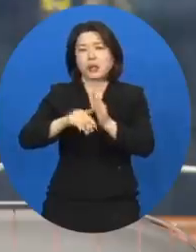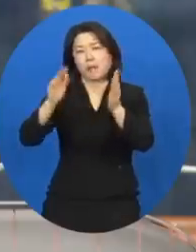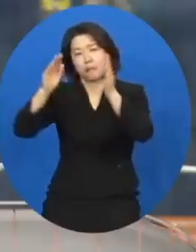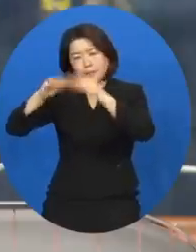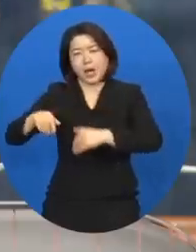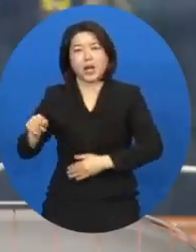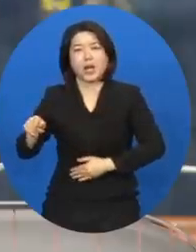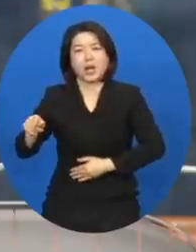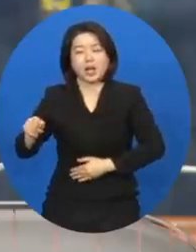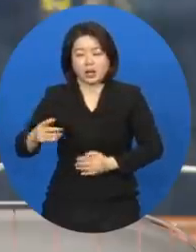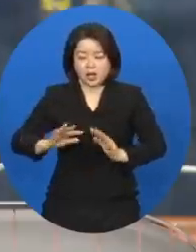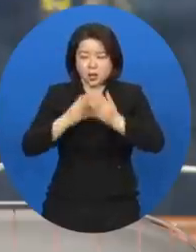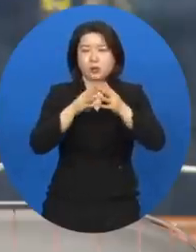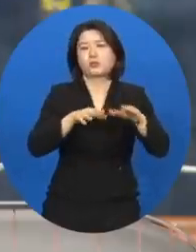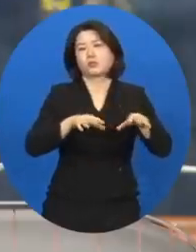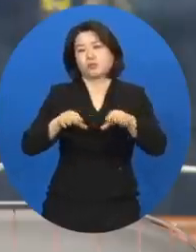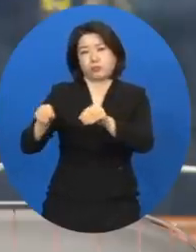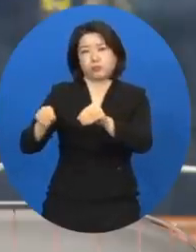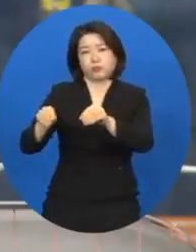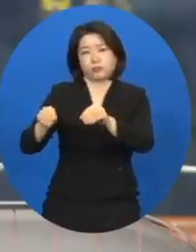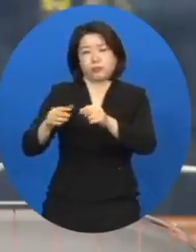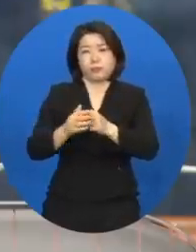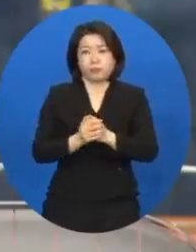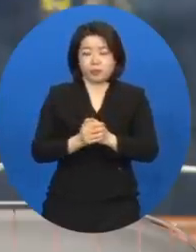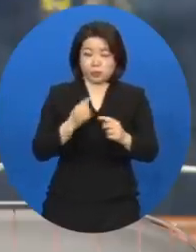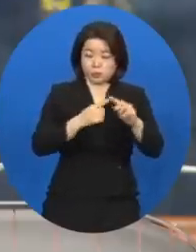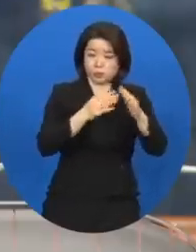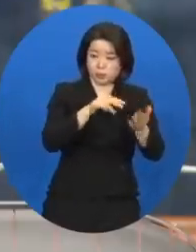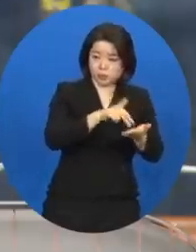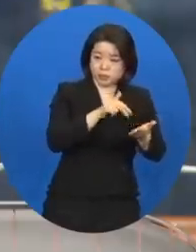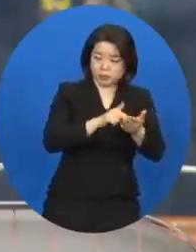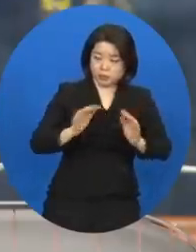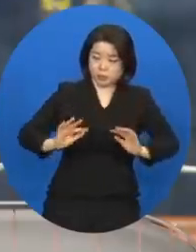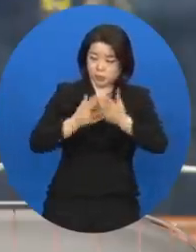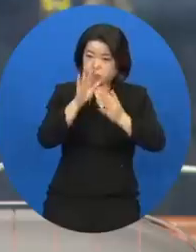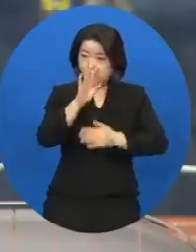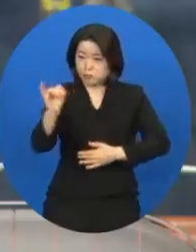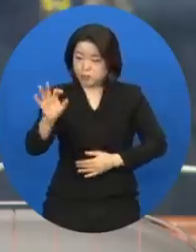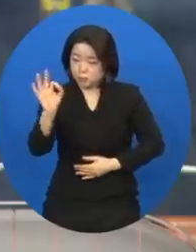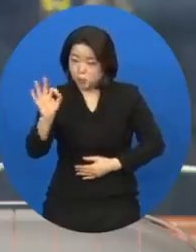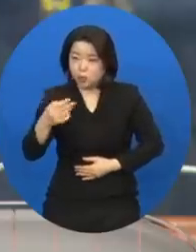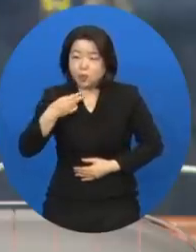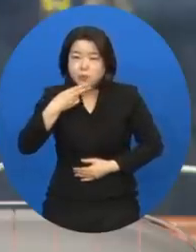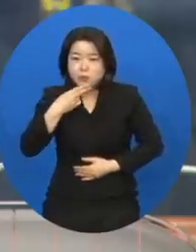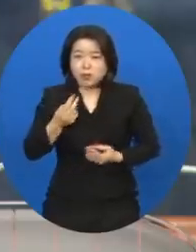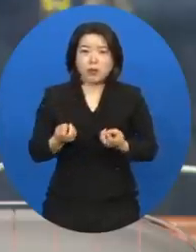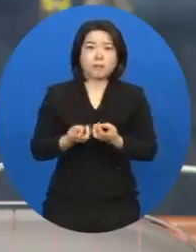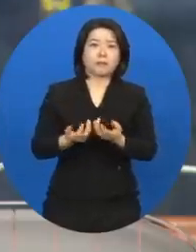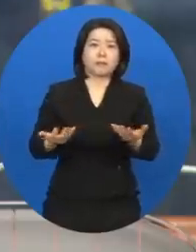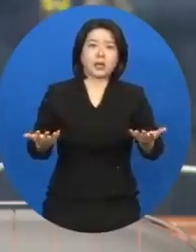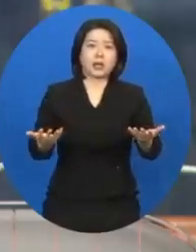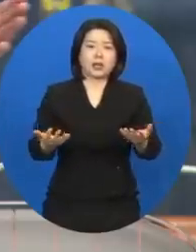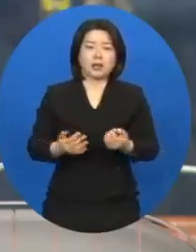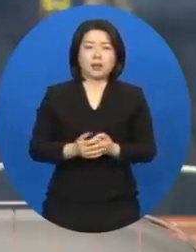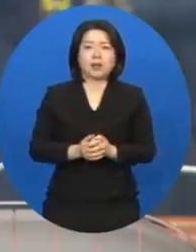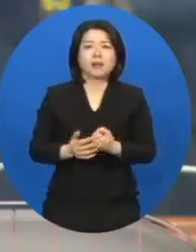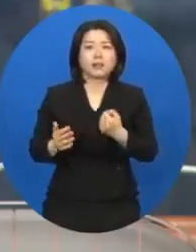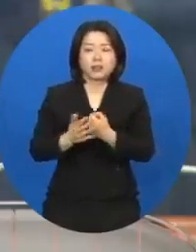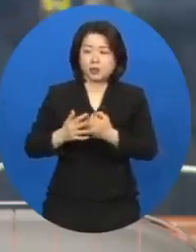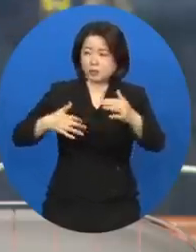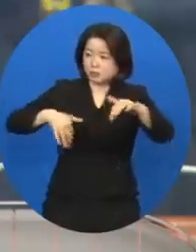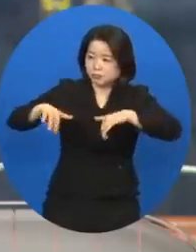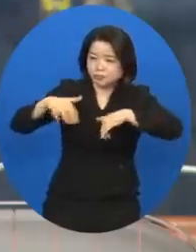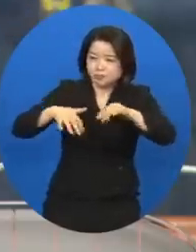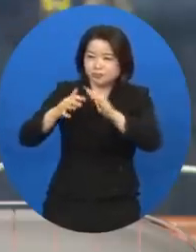건축 중단이 되고 교회는 건축비가 없으니까 대책이 없고 그래서 뭐 지나가던